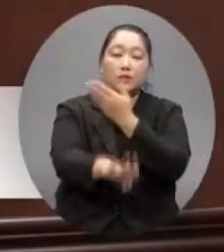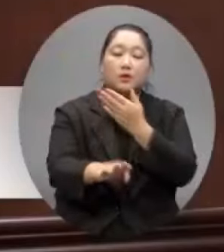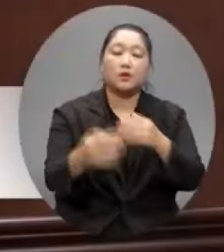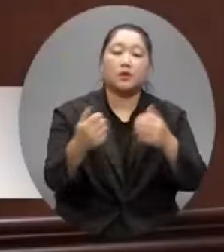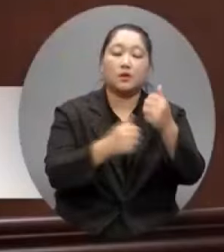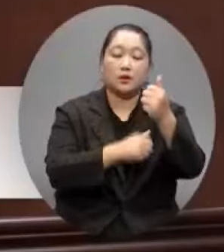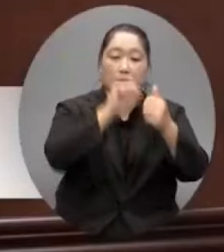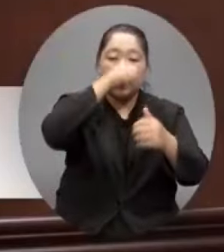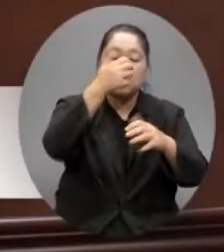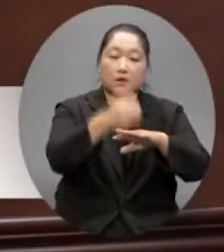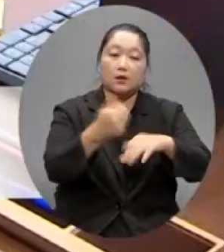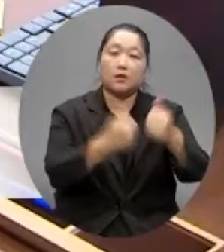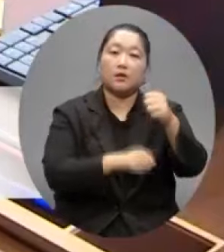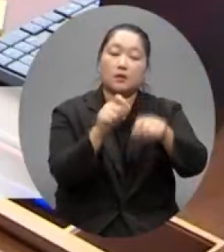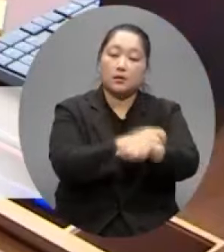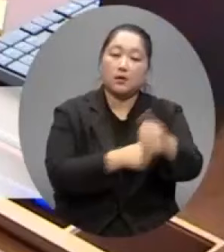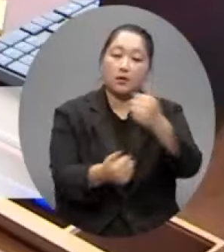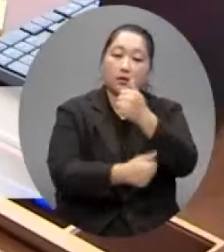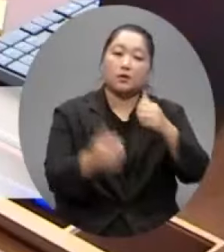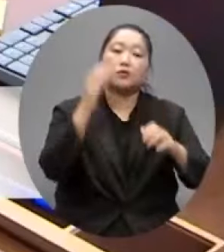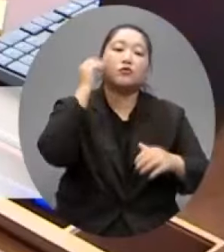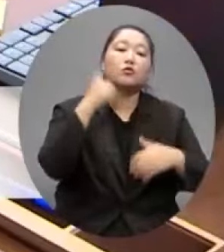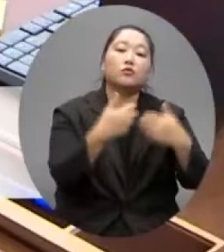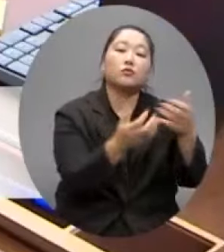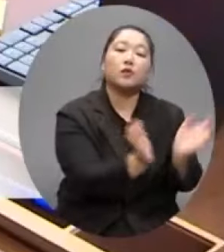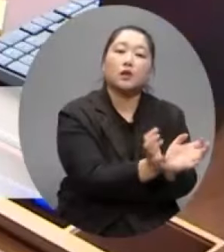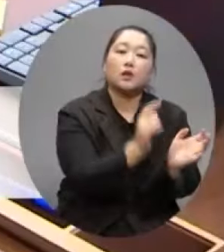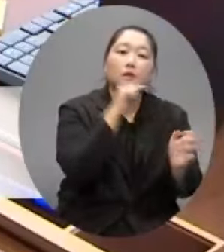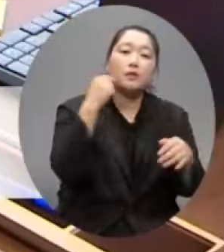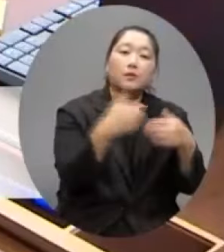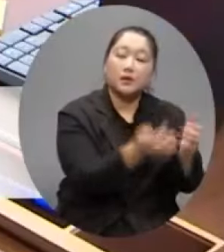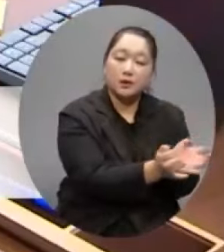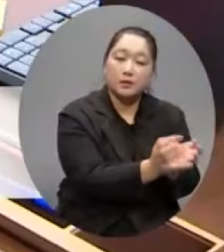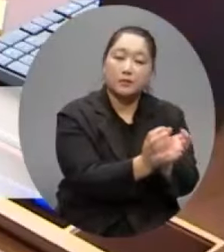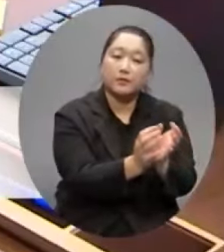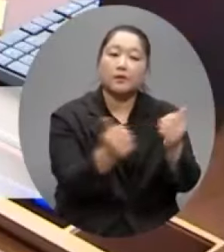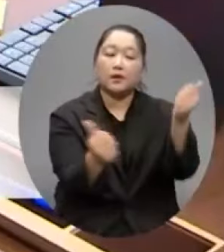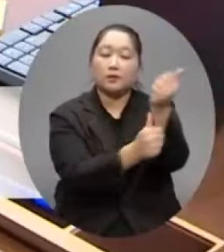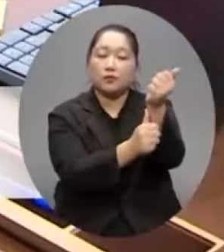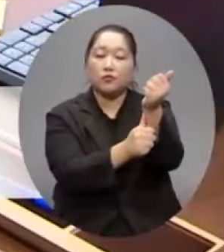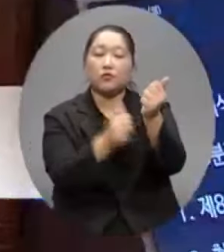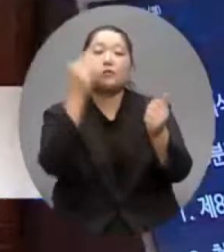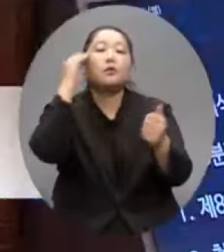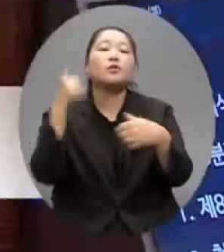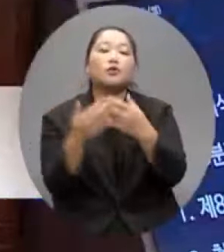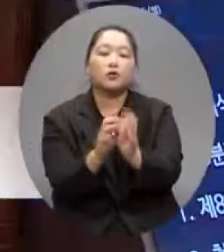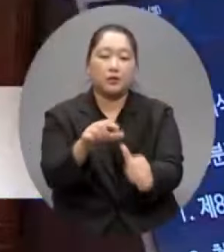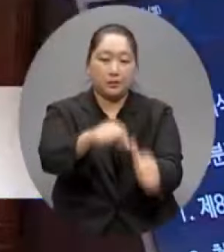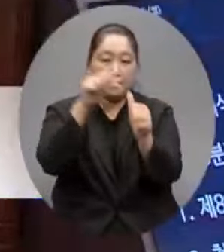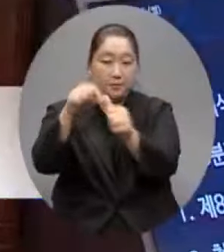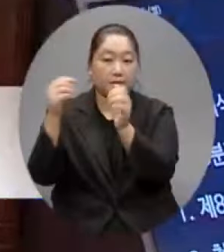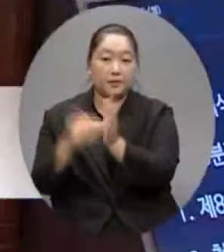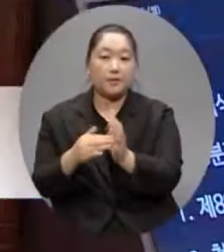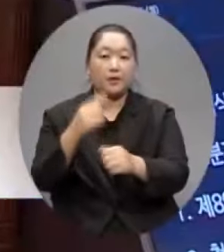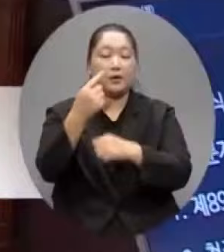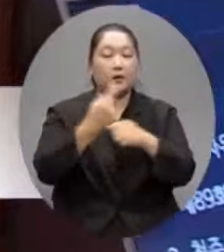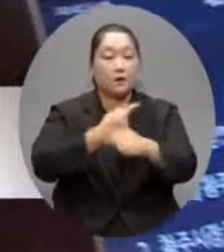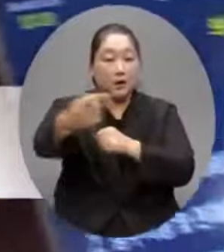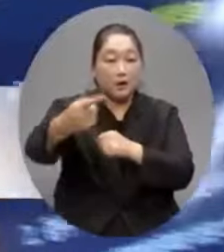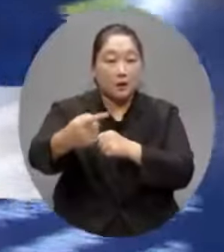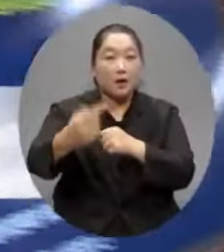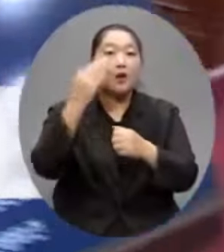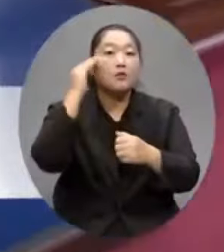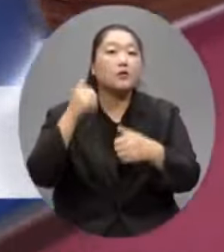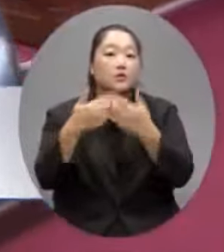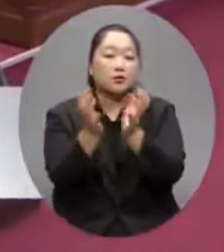예산결산특별위원장에 국민의힘 정영석 의원, 부위원장에 민주당 박승찬 의원을 선출하고 1년 뒤에는 민주당이